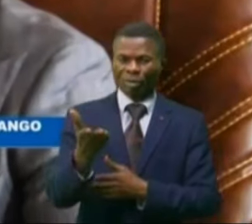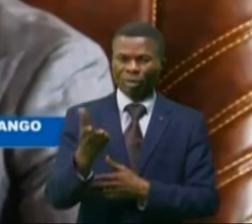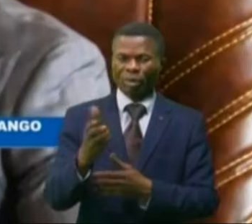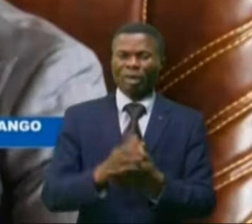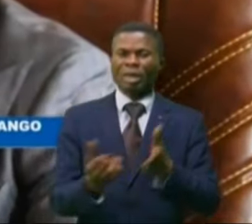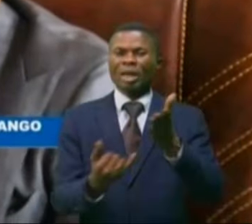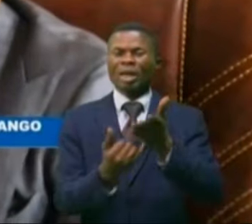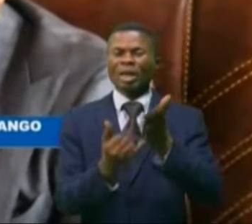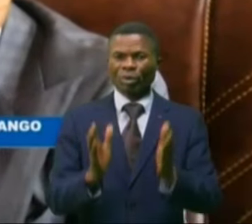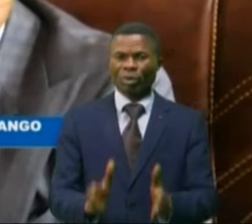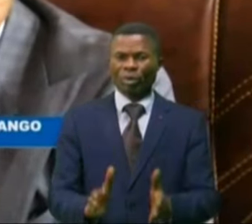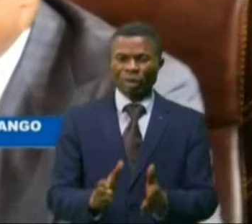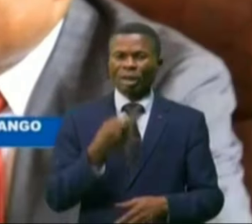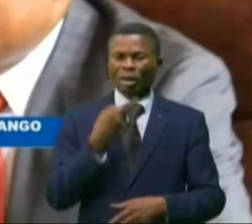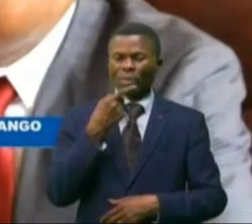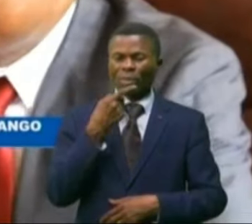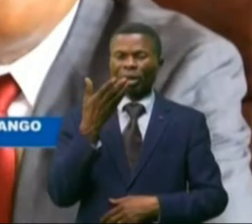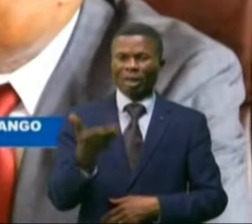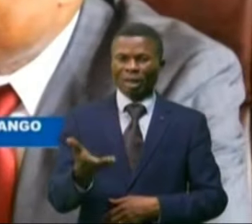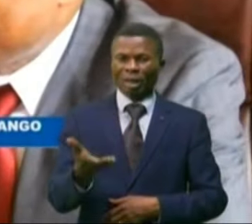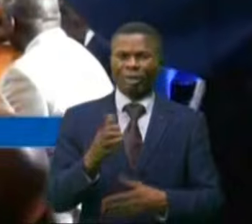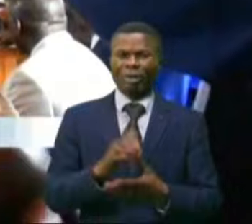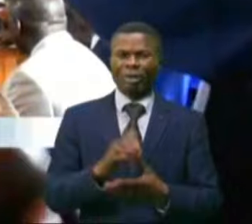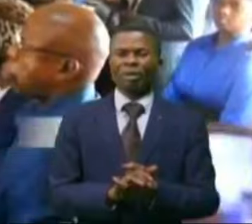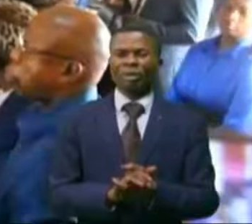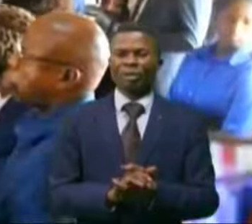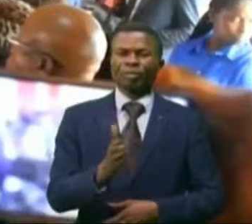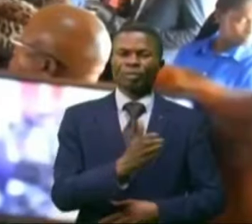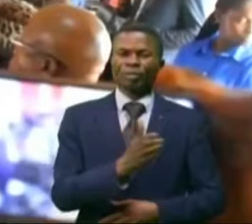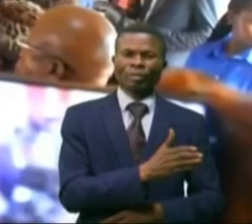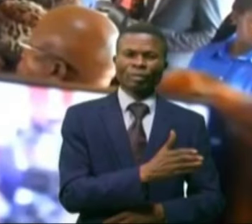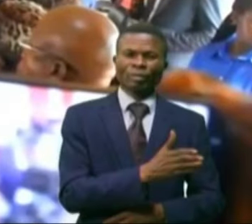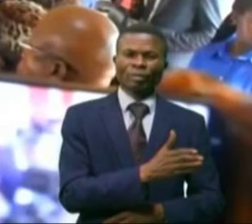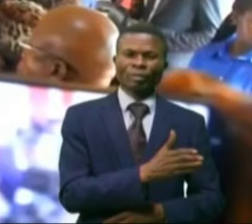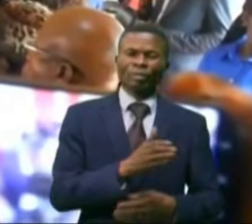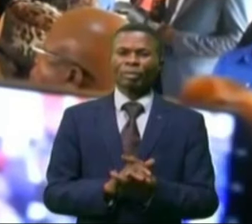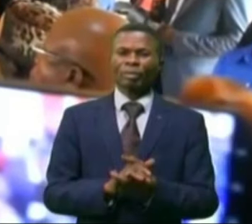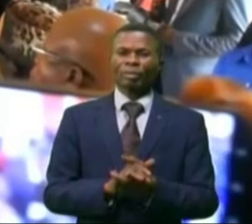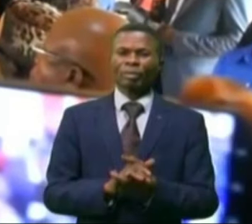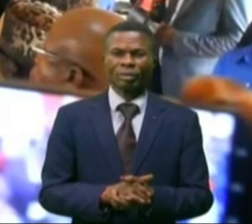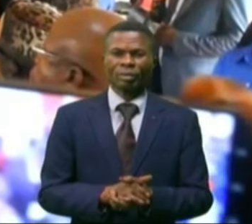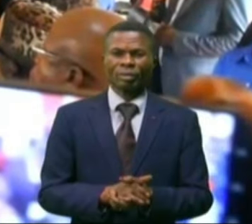ingénieur agronome et technocrate avéré, Willy Bitusila.